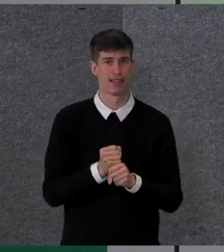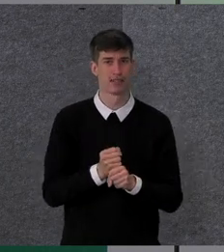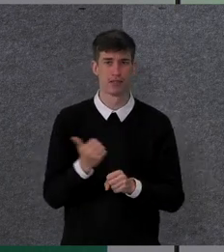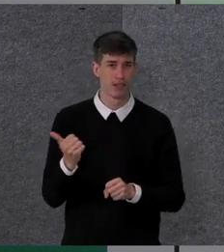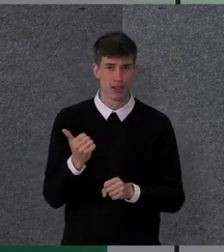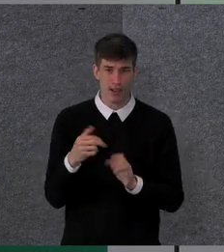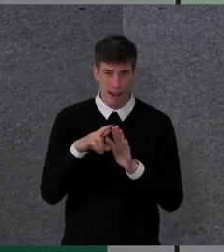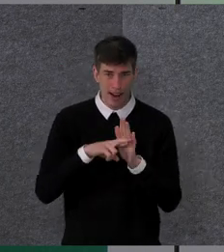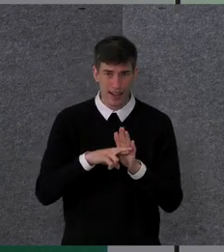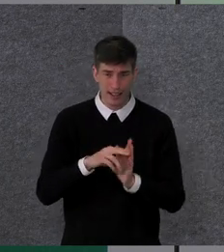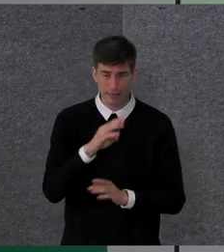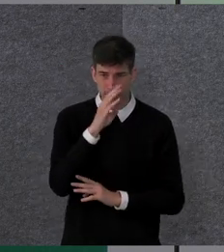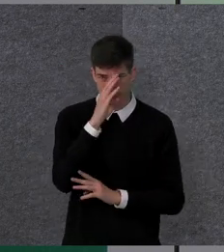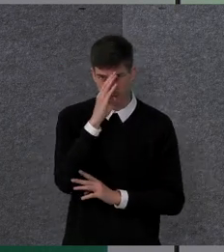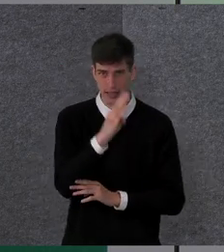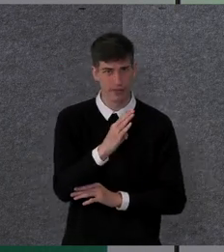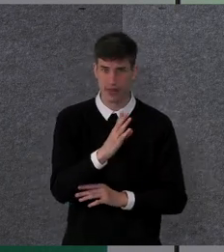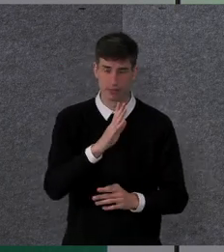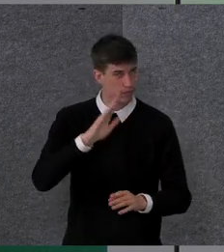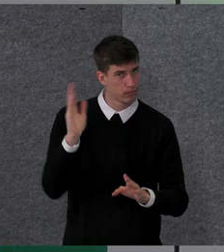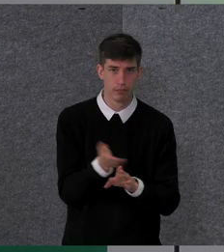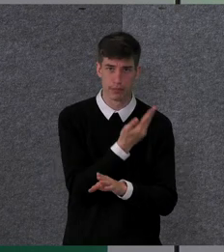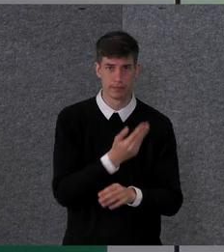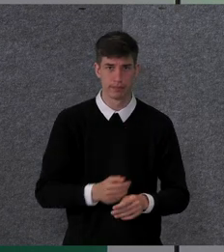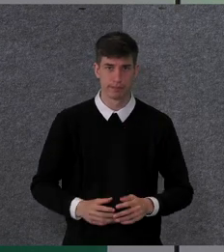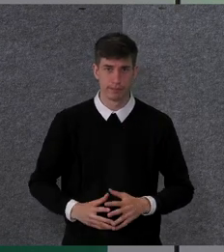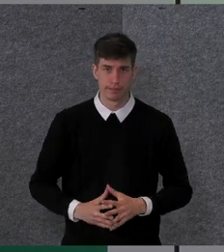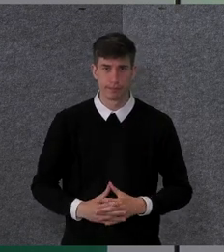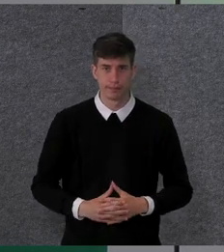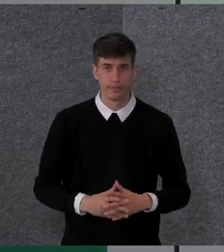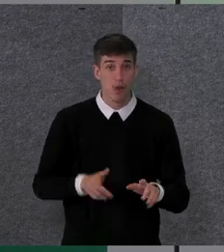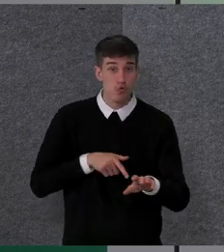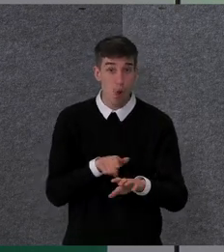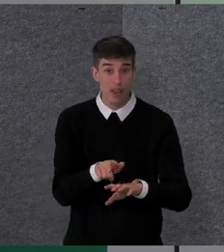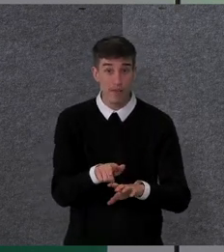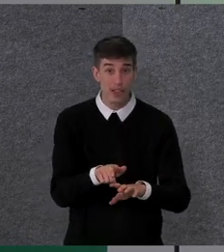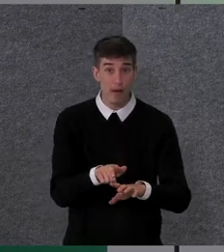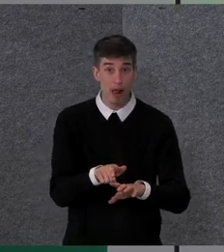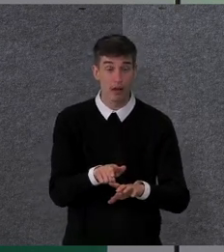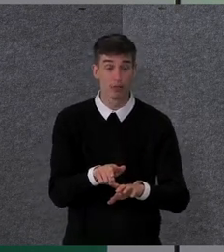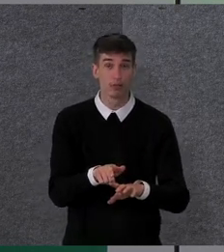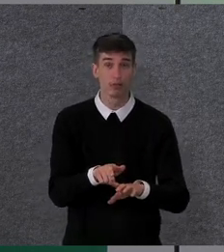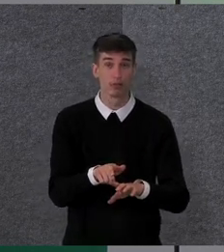blödsinnige Regelung, die jetzt eingeführt wurde, gehört abgeschafft. In NRW war es bisher so,